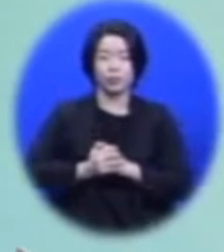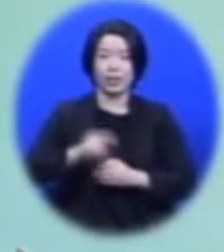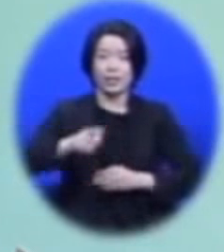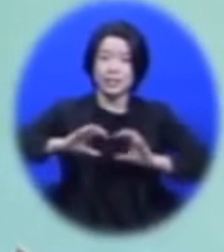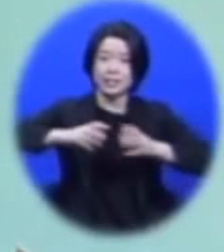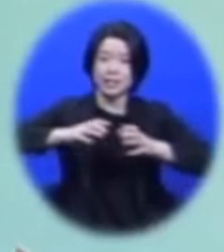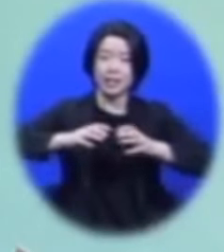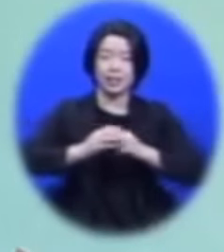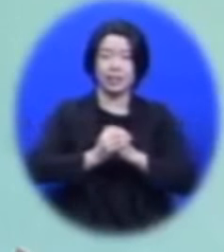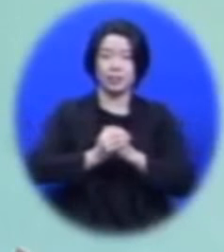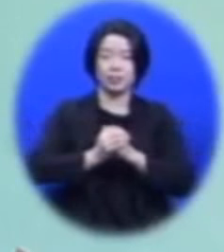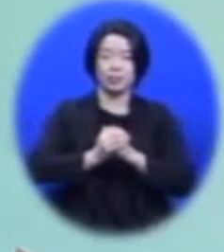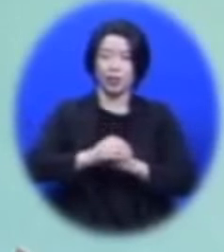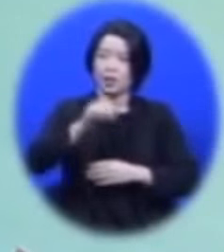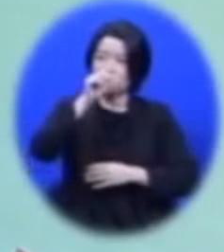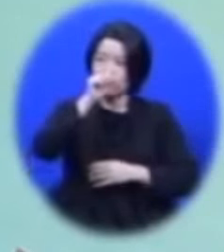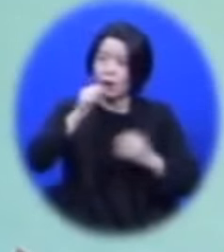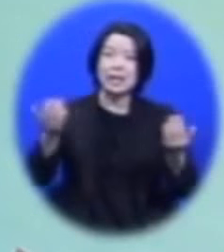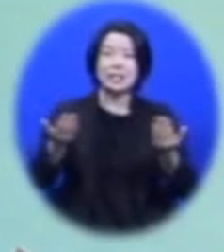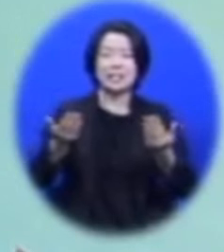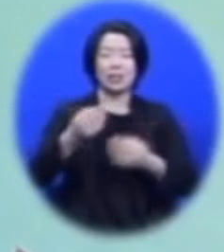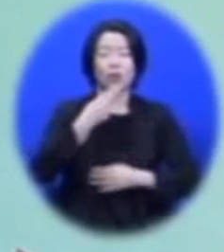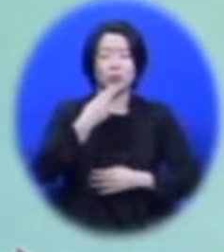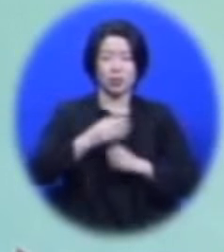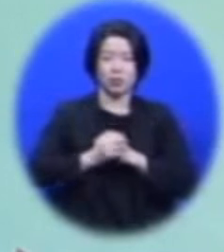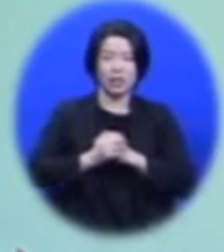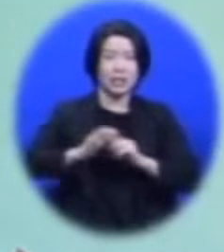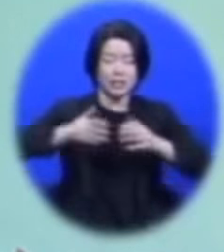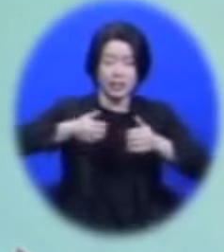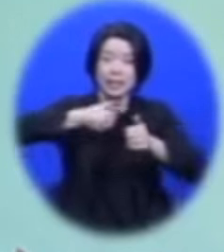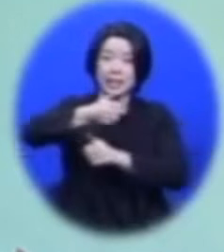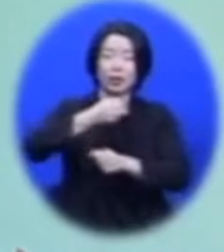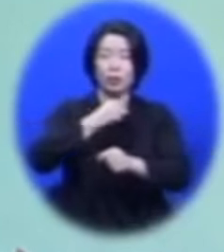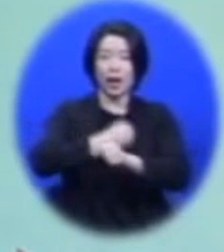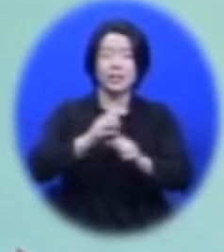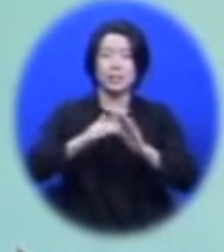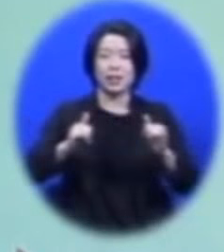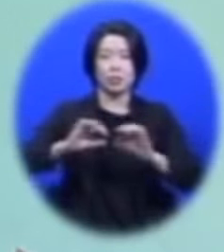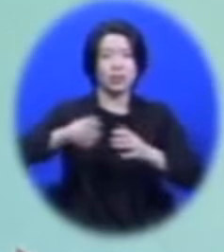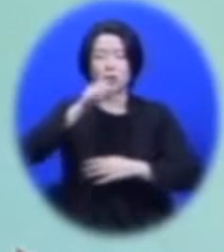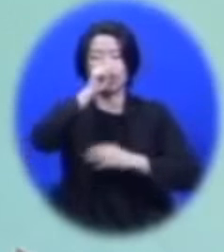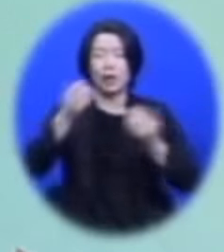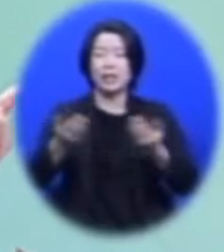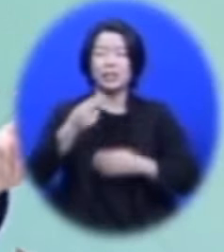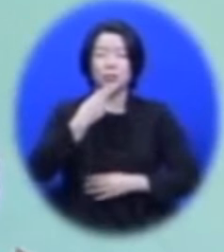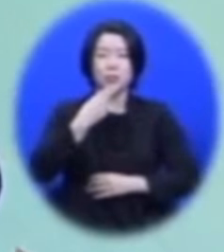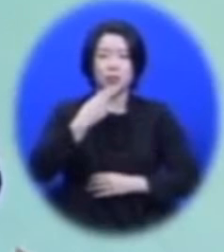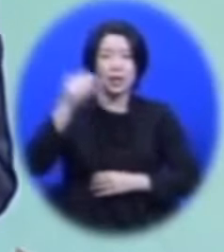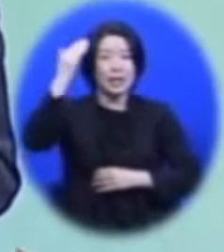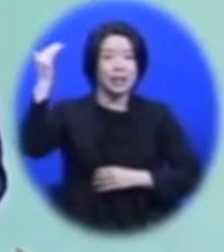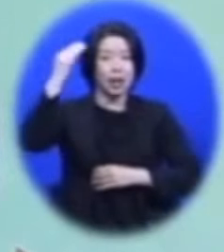세상이 좋아할 리가 없습니다. 세상을 이기겠다고 하는 사람을. 우리 대한민국 안에 우리가